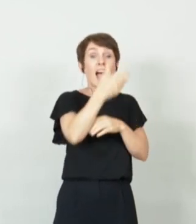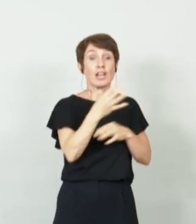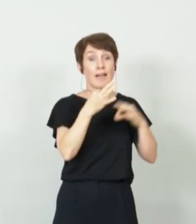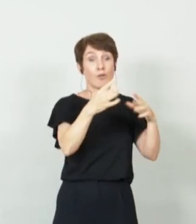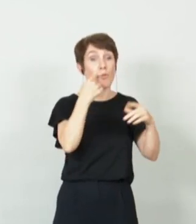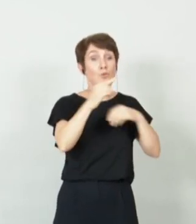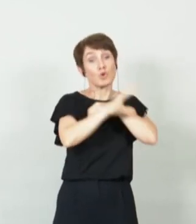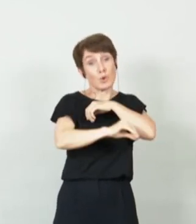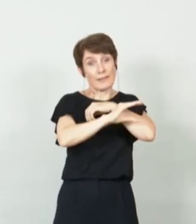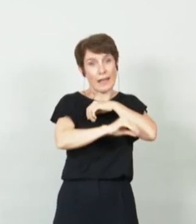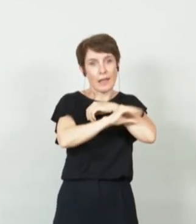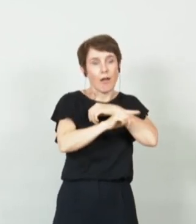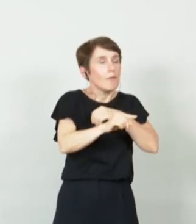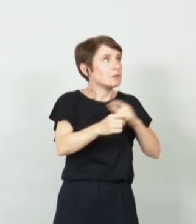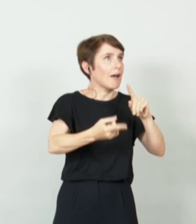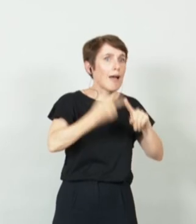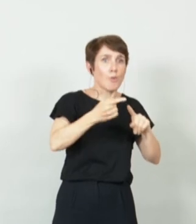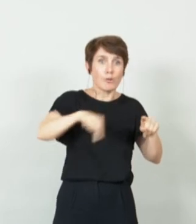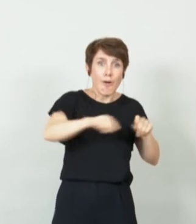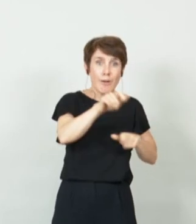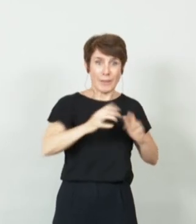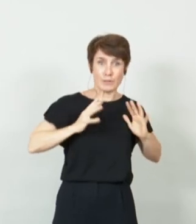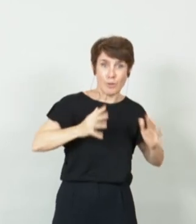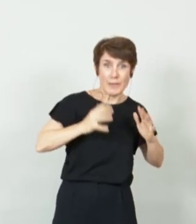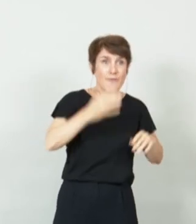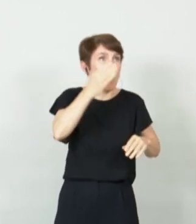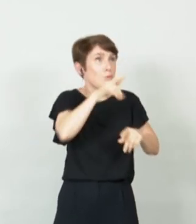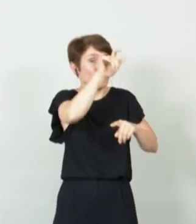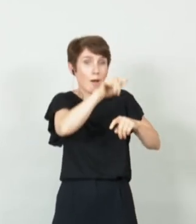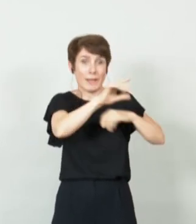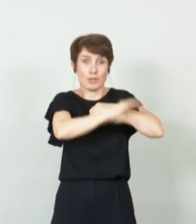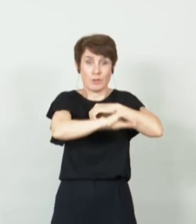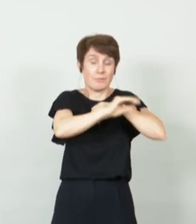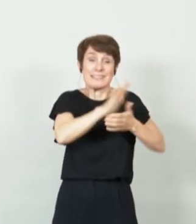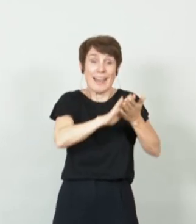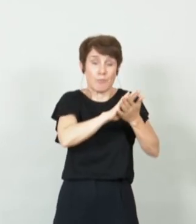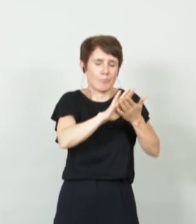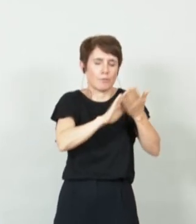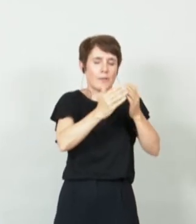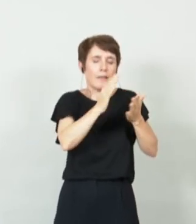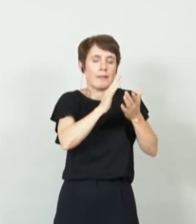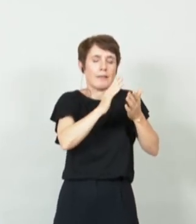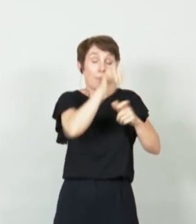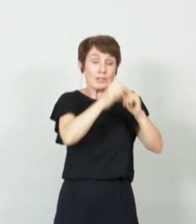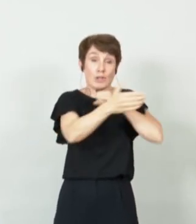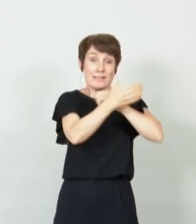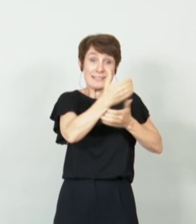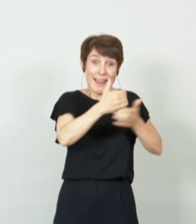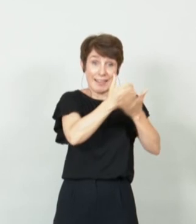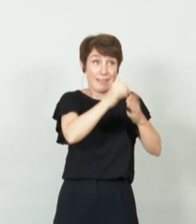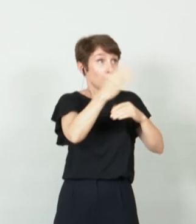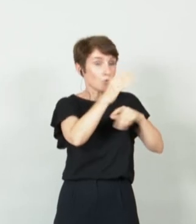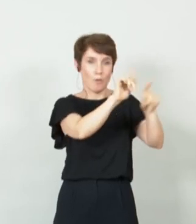sur lequel ça pue les bénévoles de la structure et aujourd'hui dans le nouveau